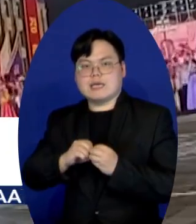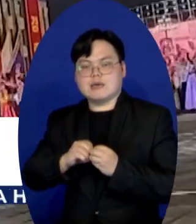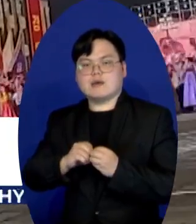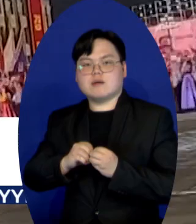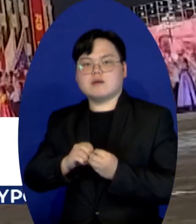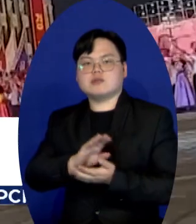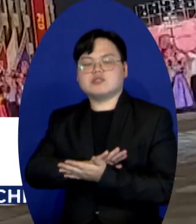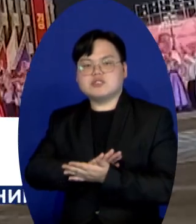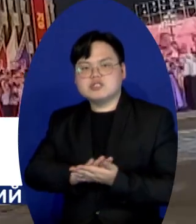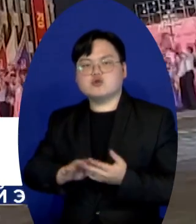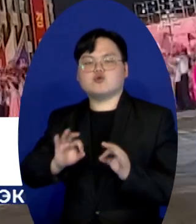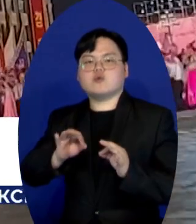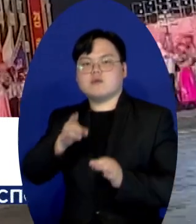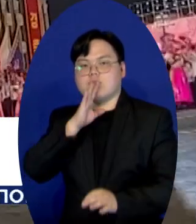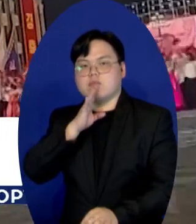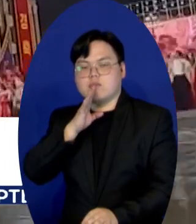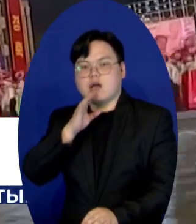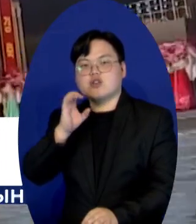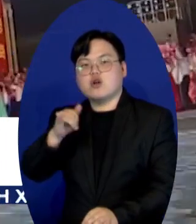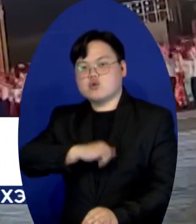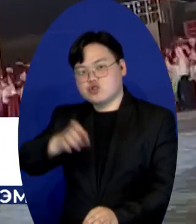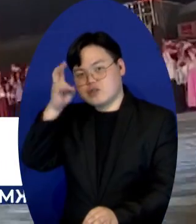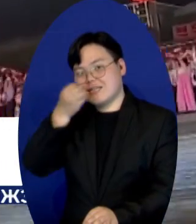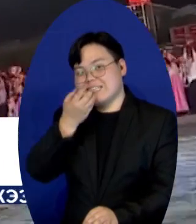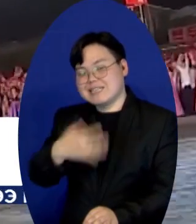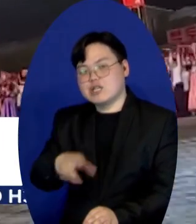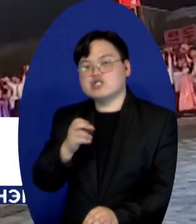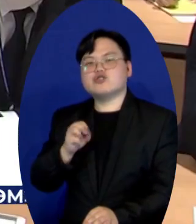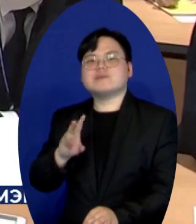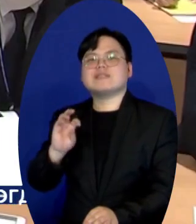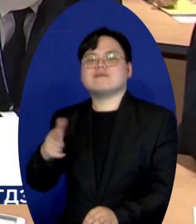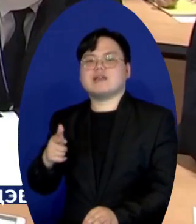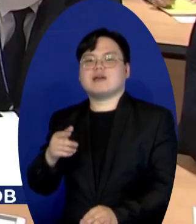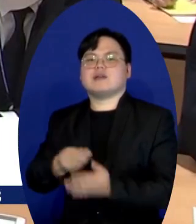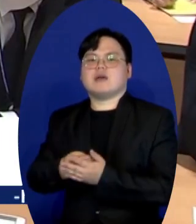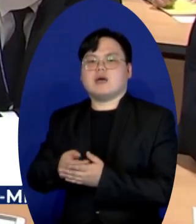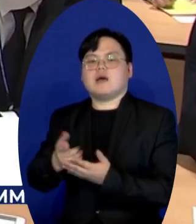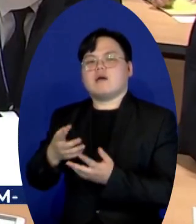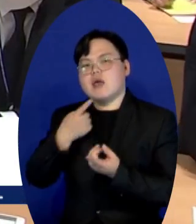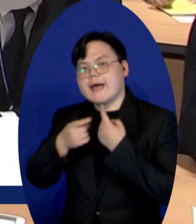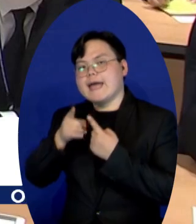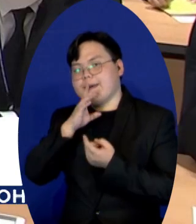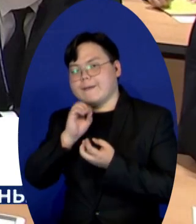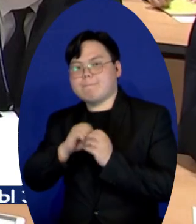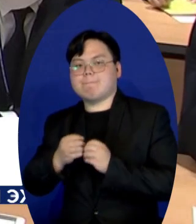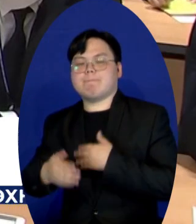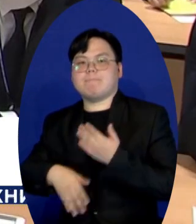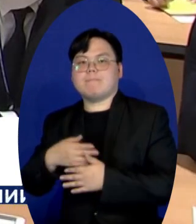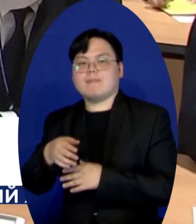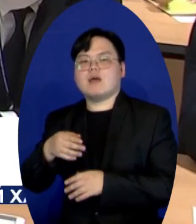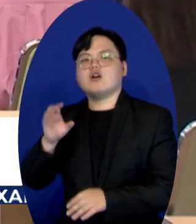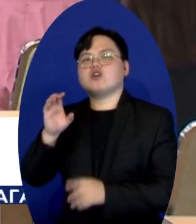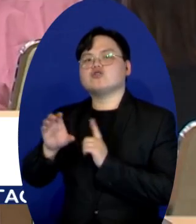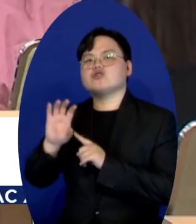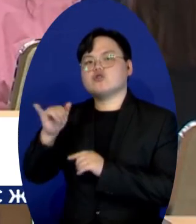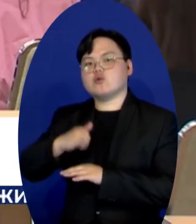энэ үеэр санал болгожээ. Цөмийн зэвсэг хураах алхмуудын хариуд эдийн засгийн үе шаттай төслүүд хэрэгжүүлэх яриа хэлцээ хийж эхлэхийг тэрээр Пхеньянд бас